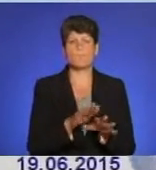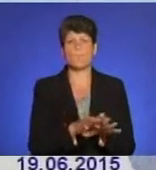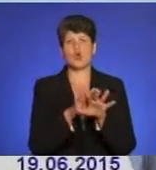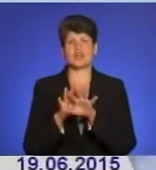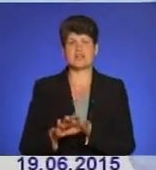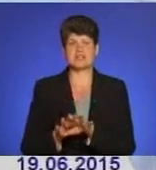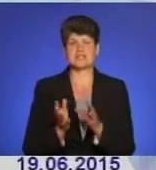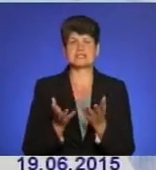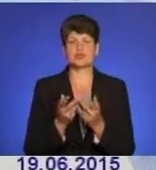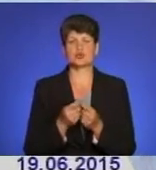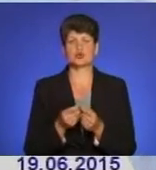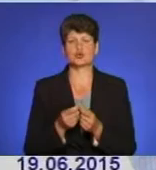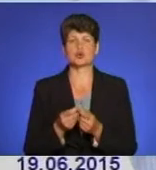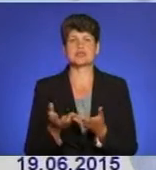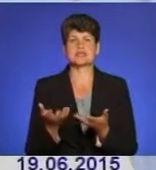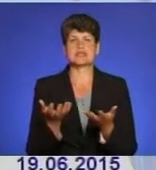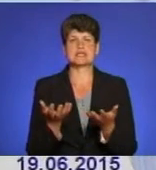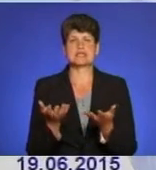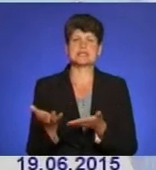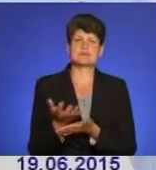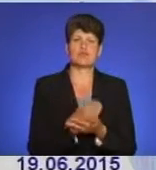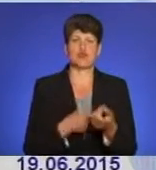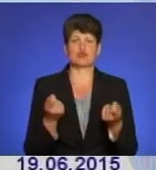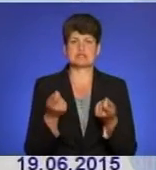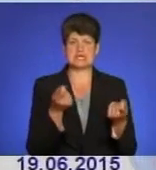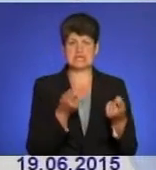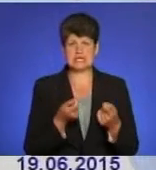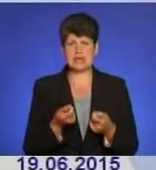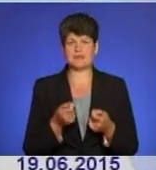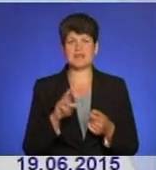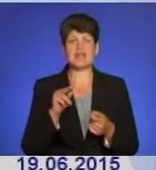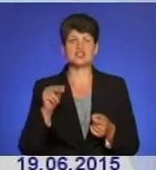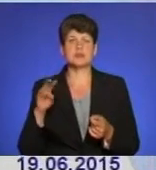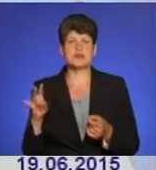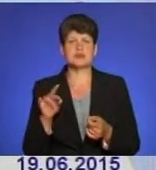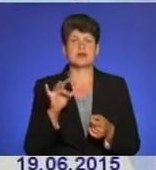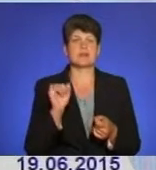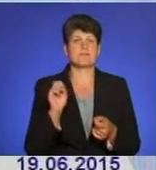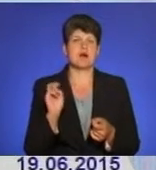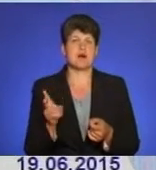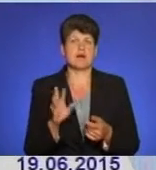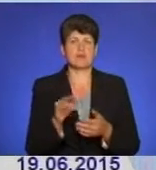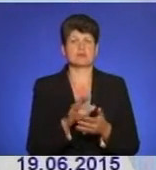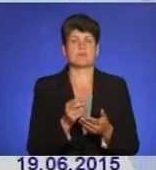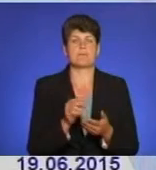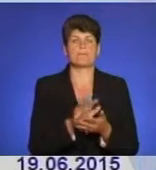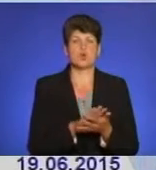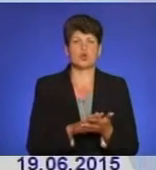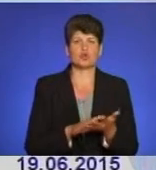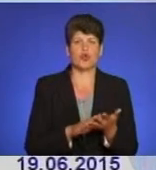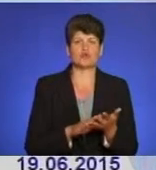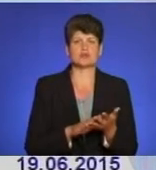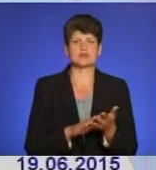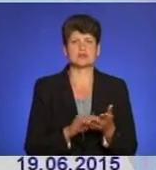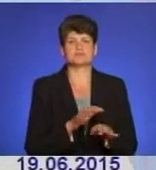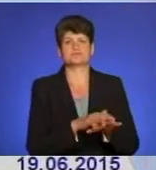збору ранніх зернових, ячмінь, ріпак, і далі буде продовжуватися фінансування